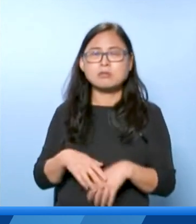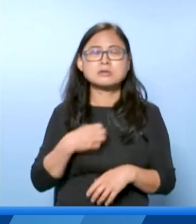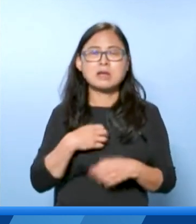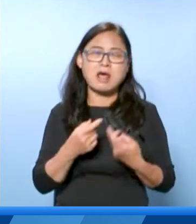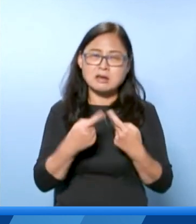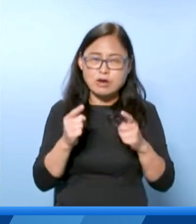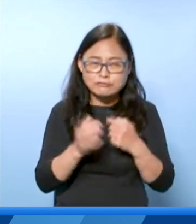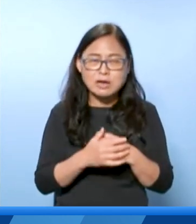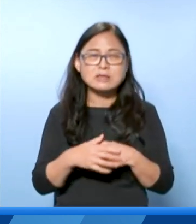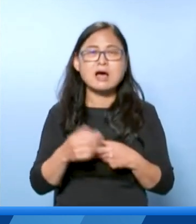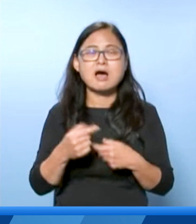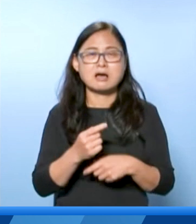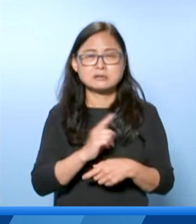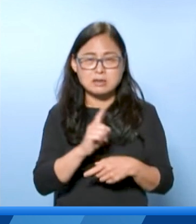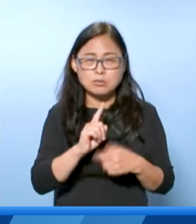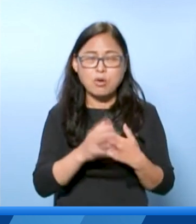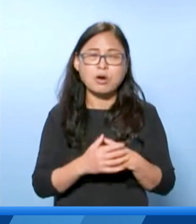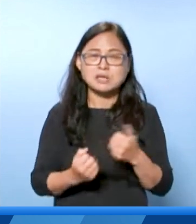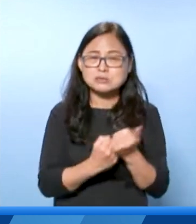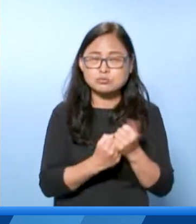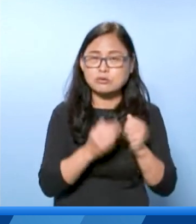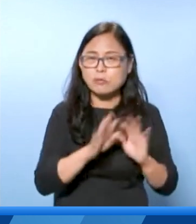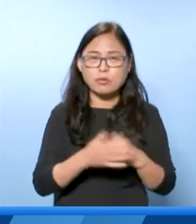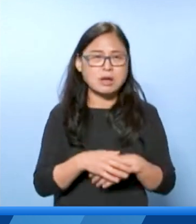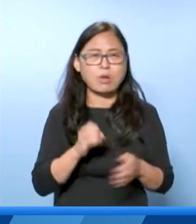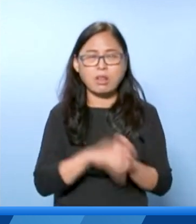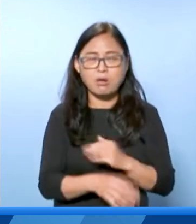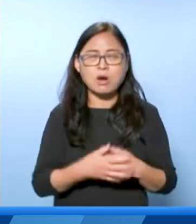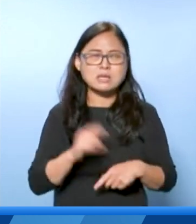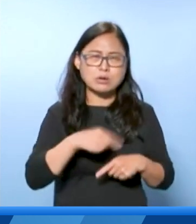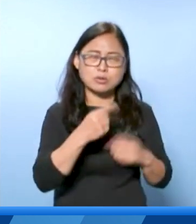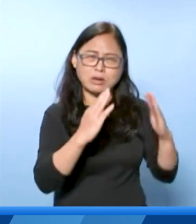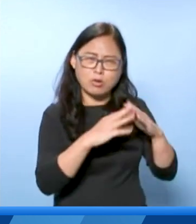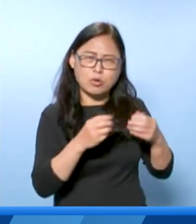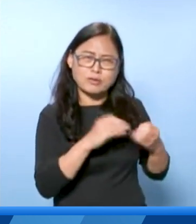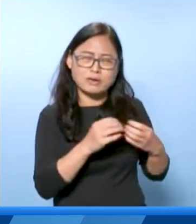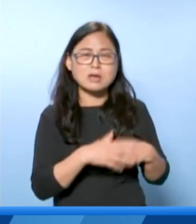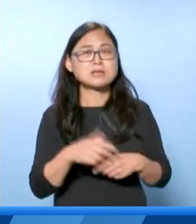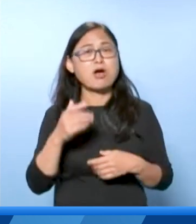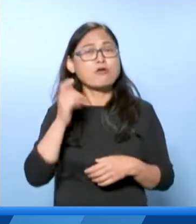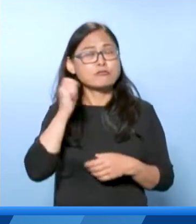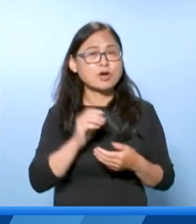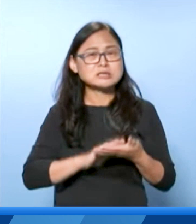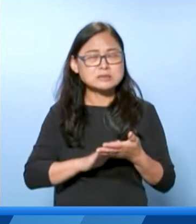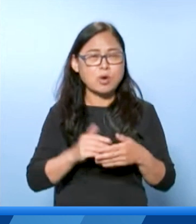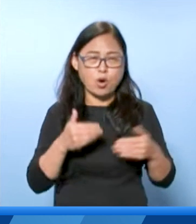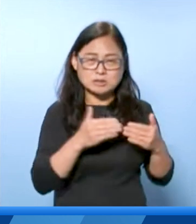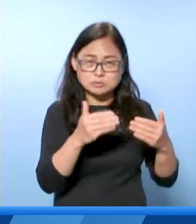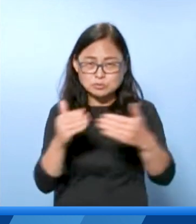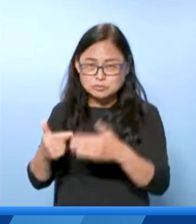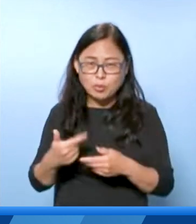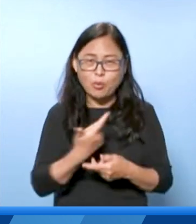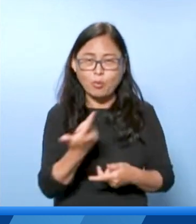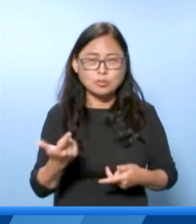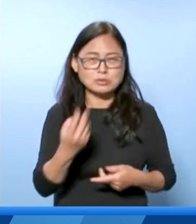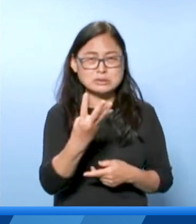離婚支援服務也都是不足的，但這個又是跟另一個局去談。大家可以想像，只是婦女事務我要接觸的局是講